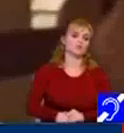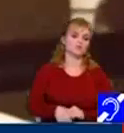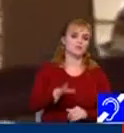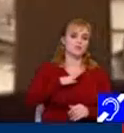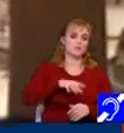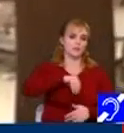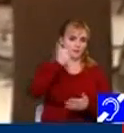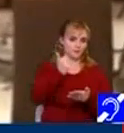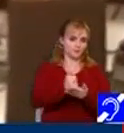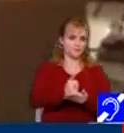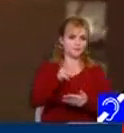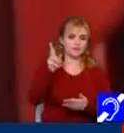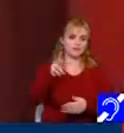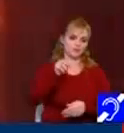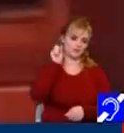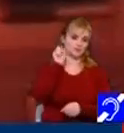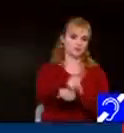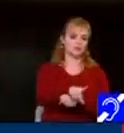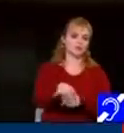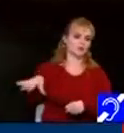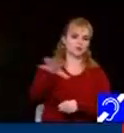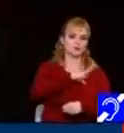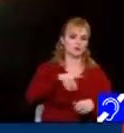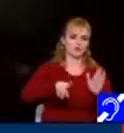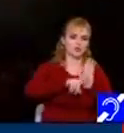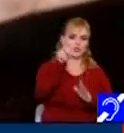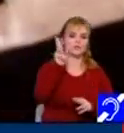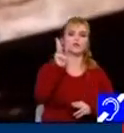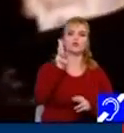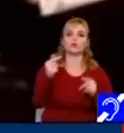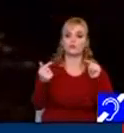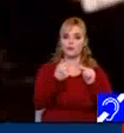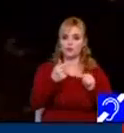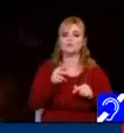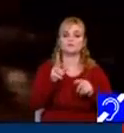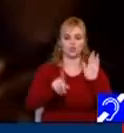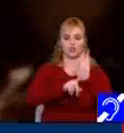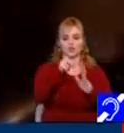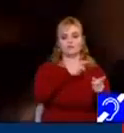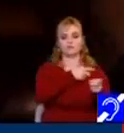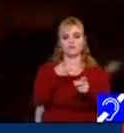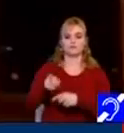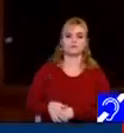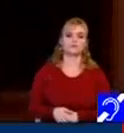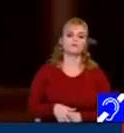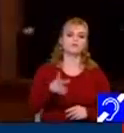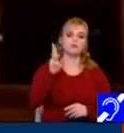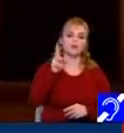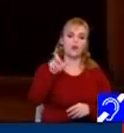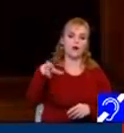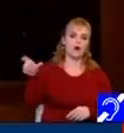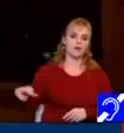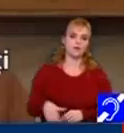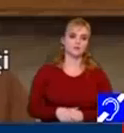judiciar iranian a ordonat judecătorilor din întreaga țară să ia măsuri drastice împotriva protestatarilor care distrug clădirile și alte bunuri